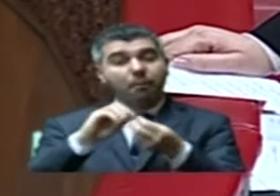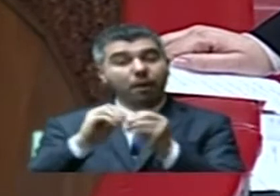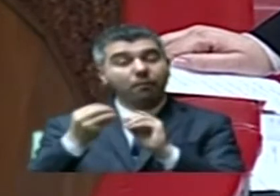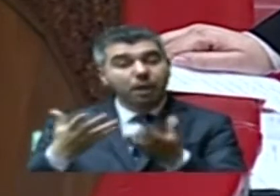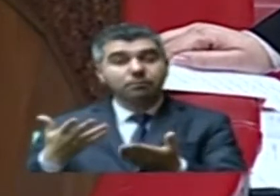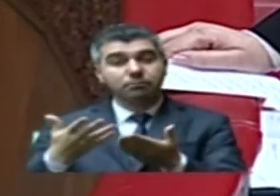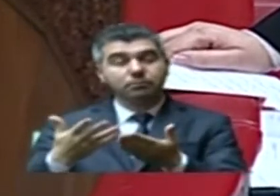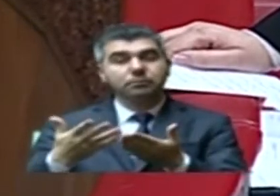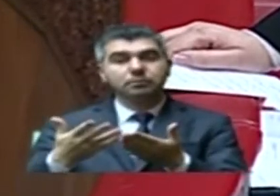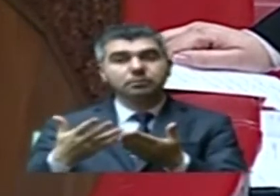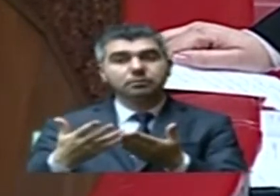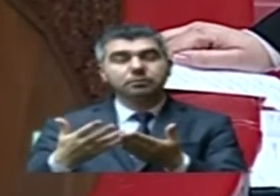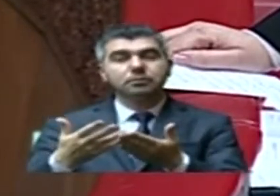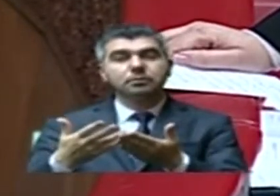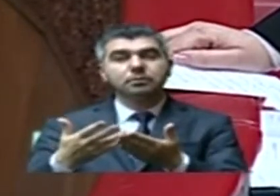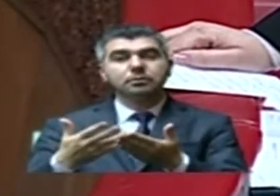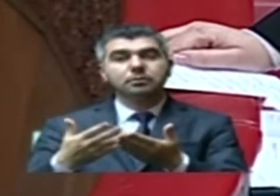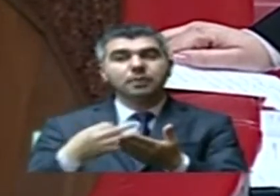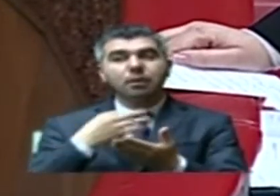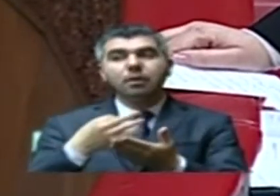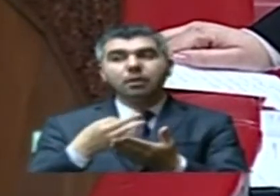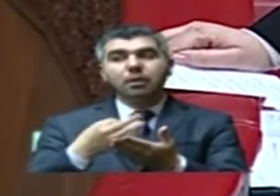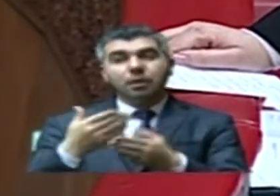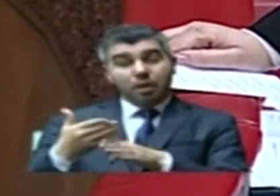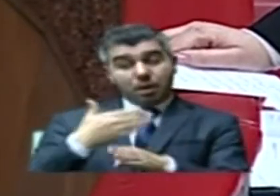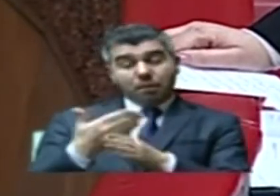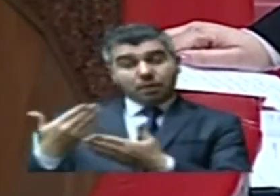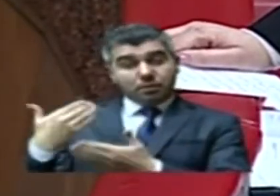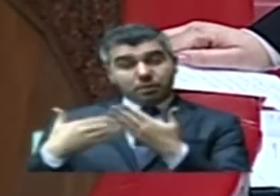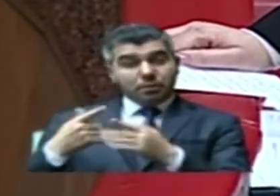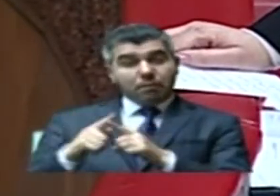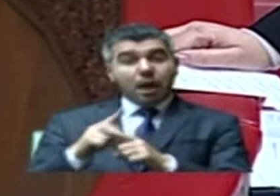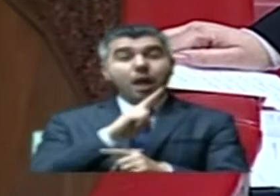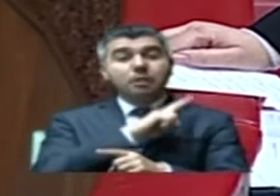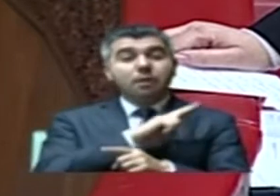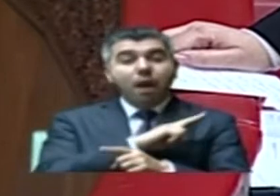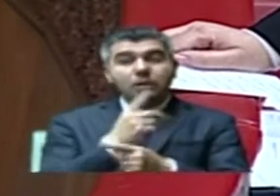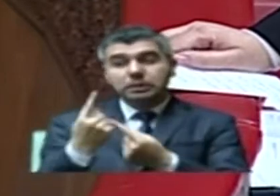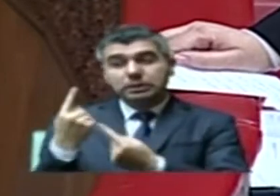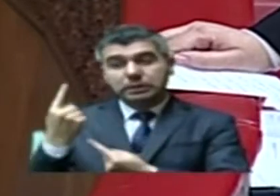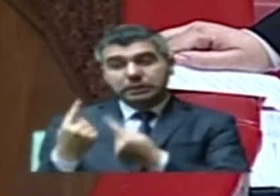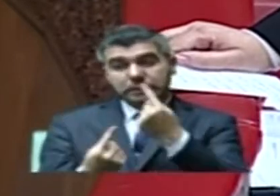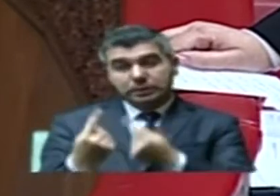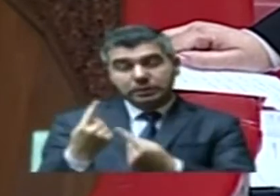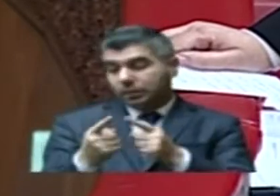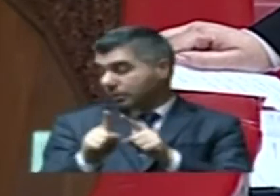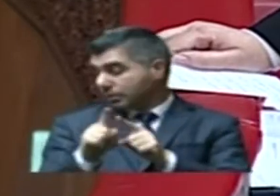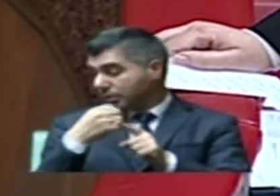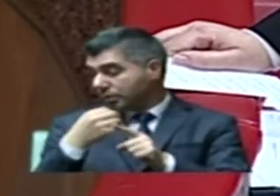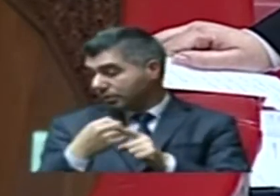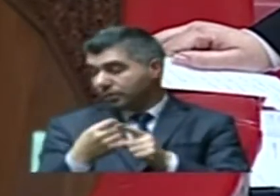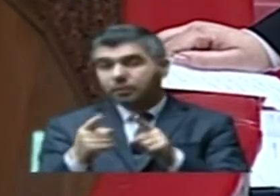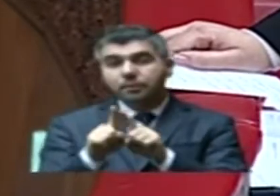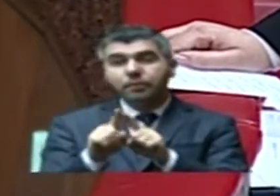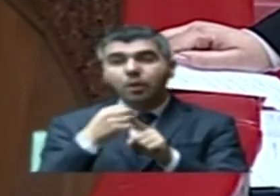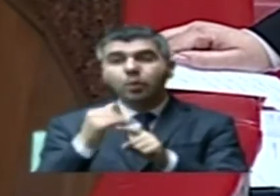انه القضيه اللي طرحته السيد النائب ديال التامين وديال بعض المخاطر، انا كنقول بان القطاع محتاج، الاول شيء محتاج